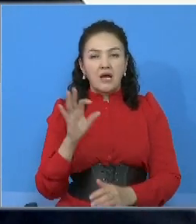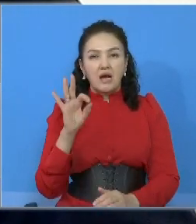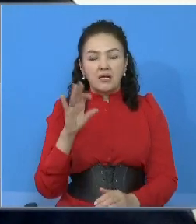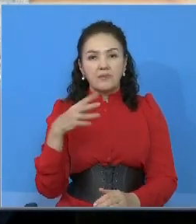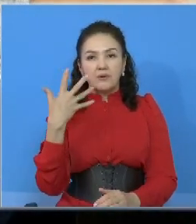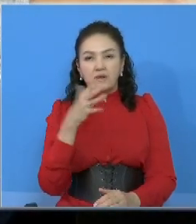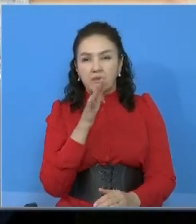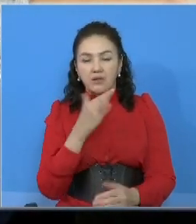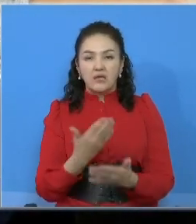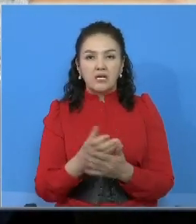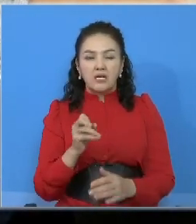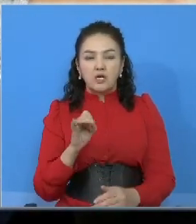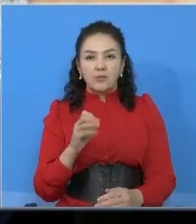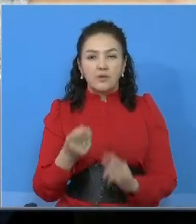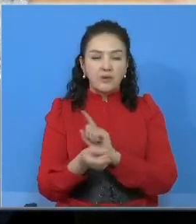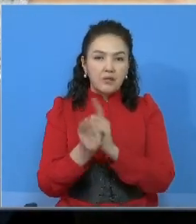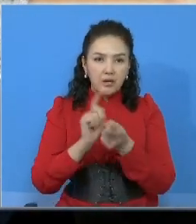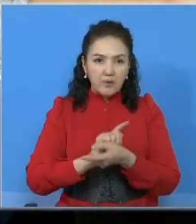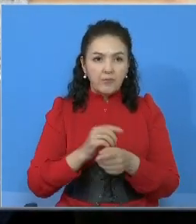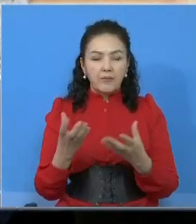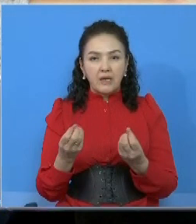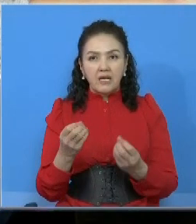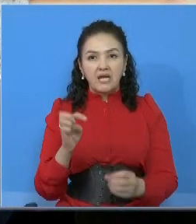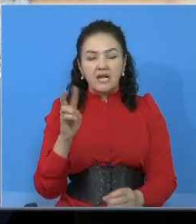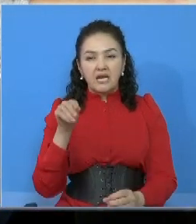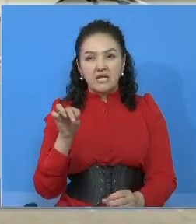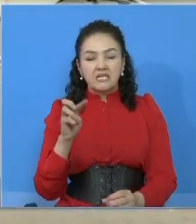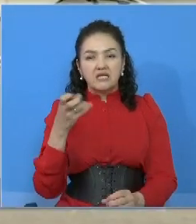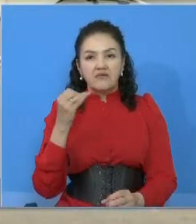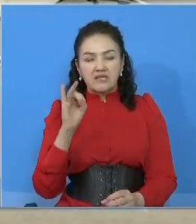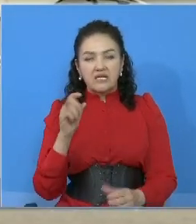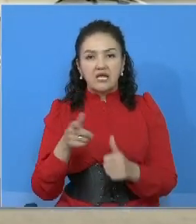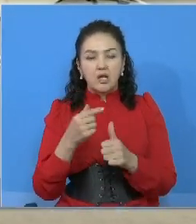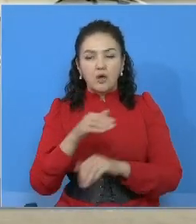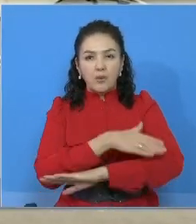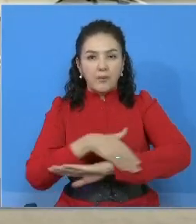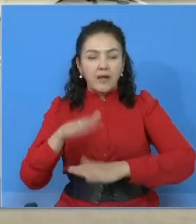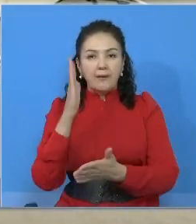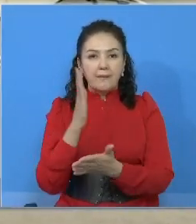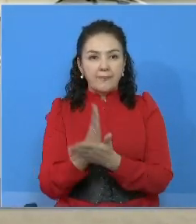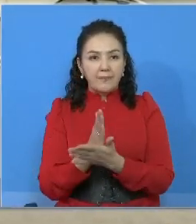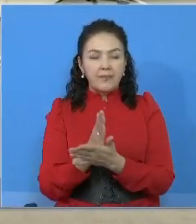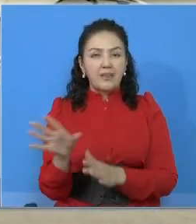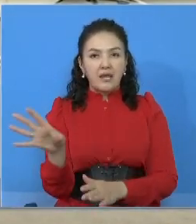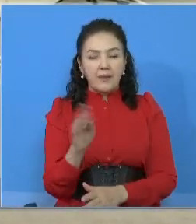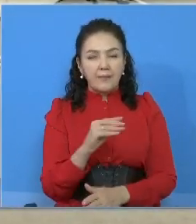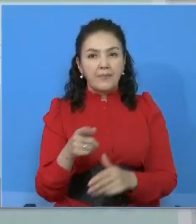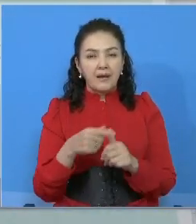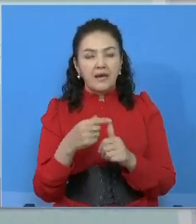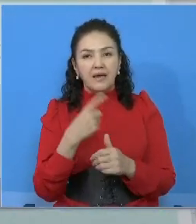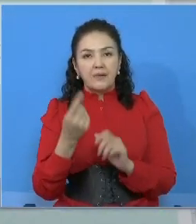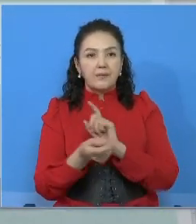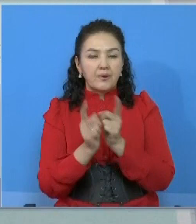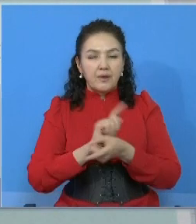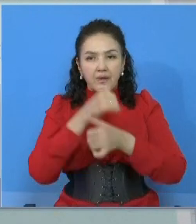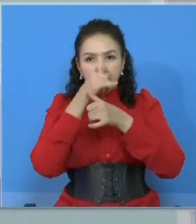50 жылдығы көшесі Саржайлау деп өзгертілген. Бұдан бөлек Ленин, Советская деген атаудағы көшелер де бар. Дегенмен барлық атауды бір сәтте